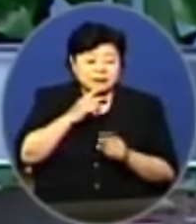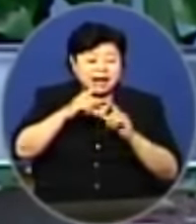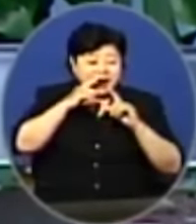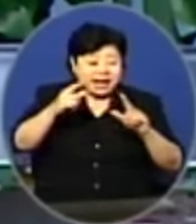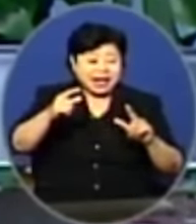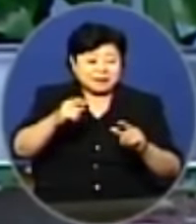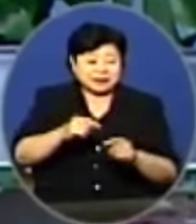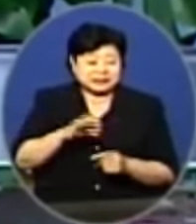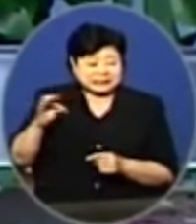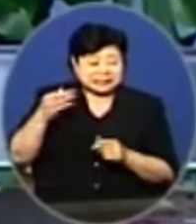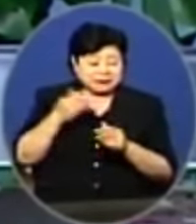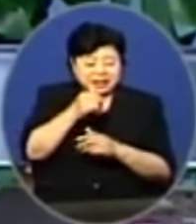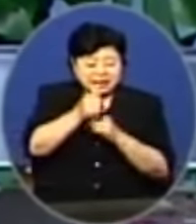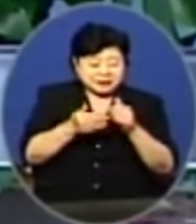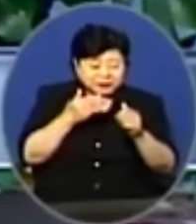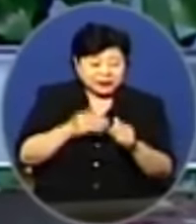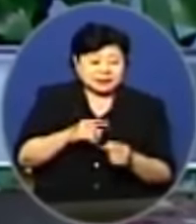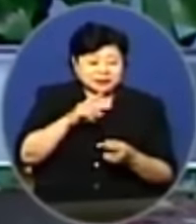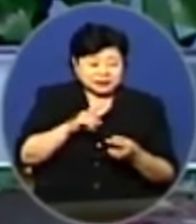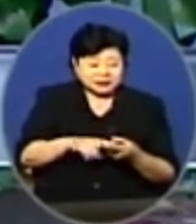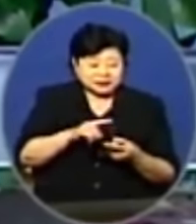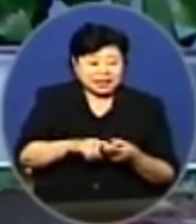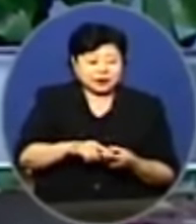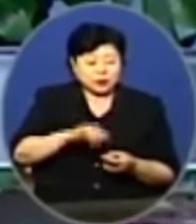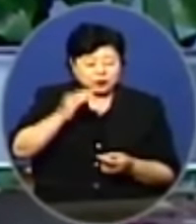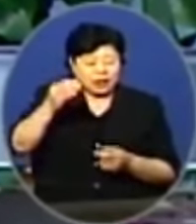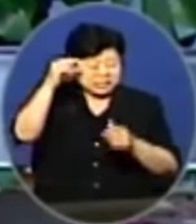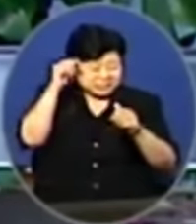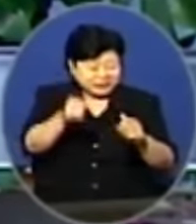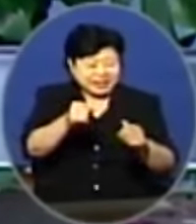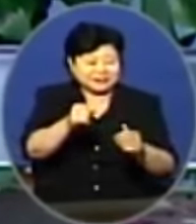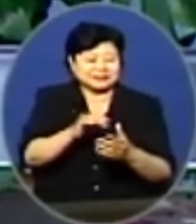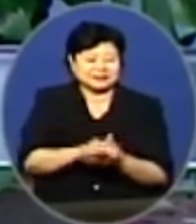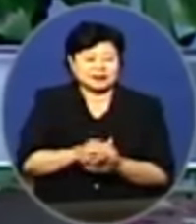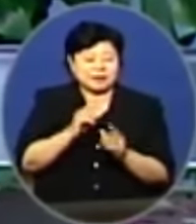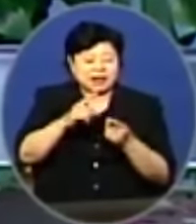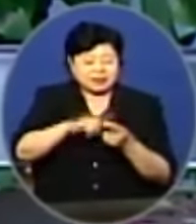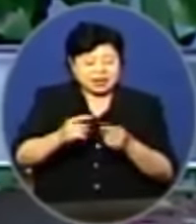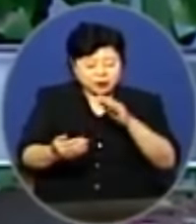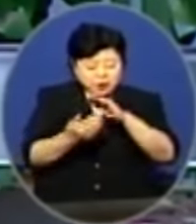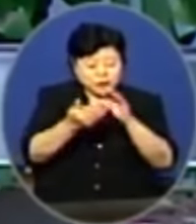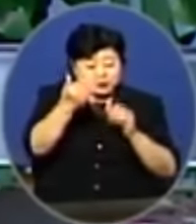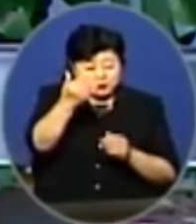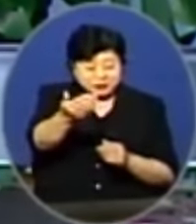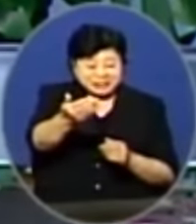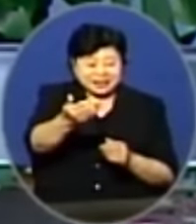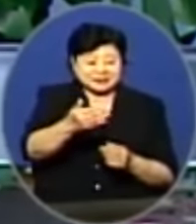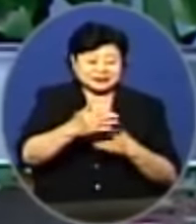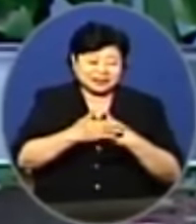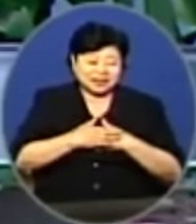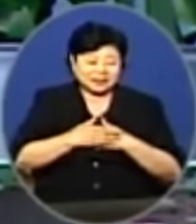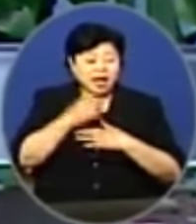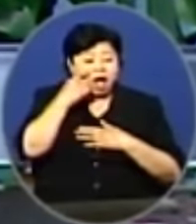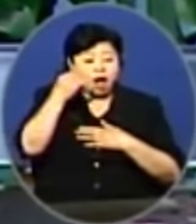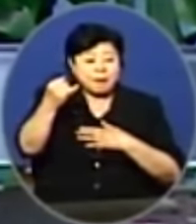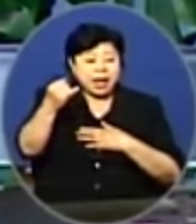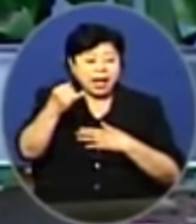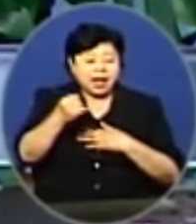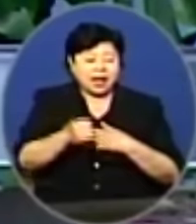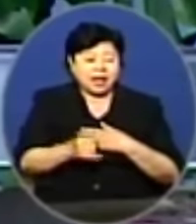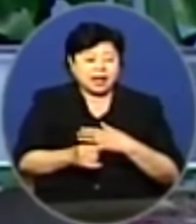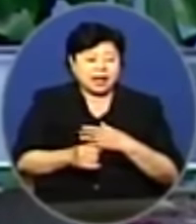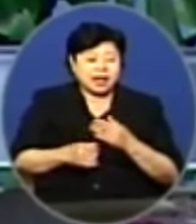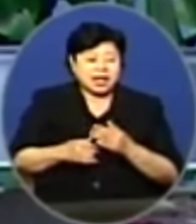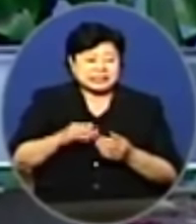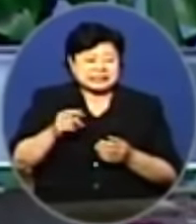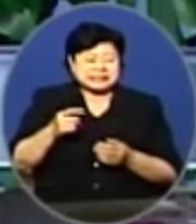말을 시인하면 하나님은 내 말한 대로 될지어다, 말한 대로 이루어 주시는 것입니다. 나는 우리 어머님께서